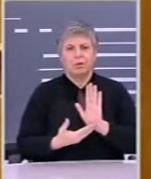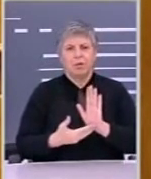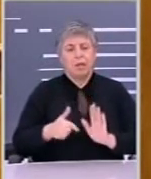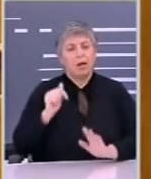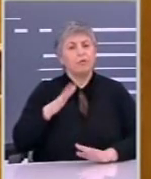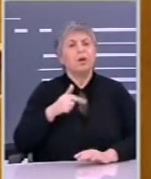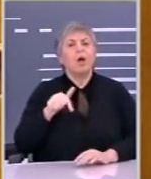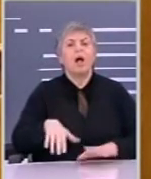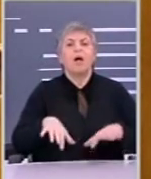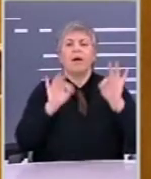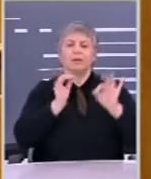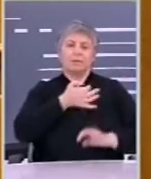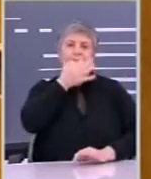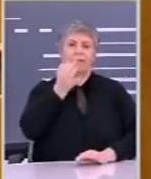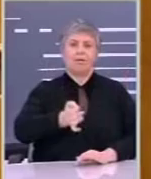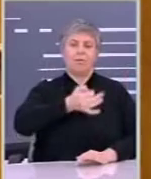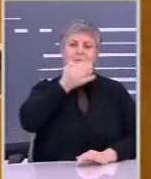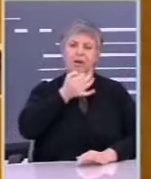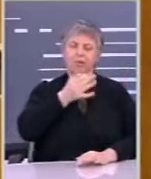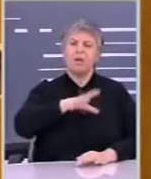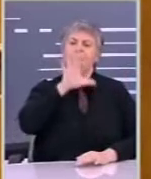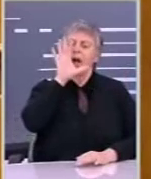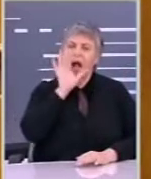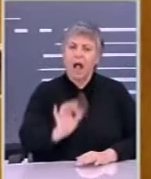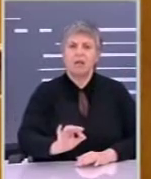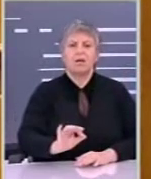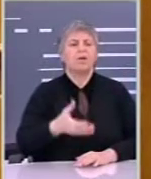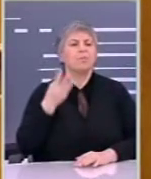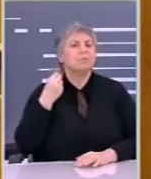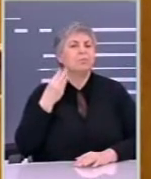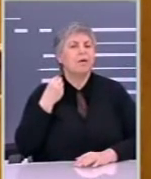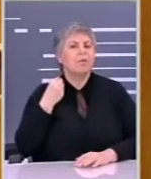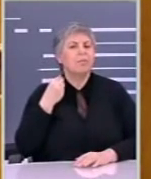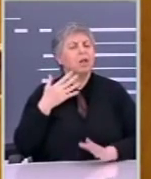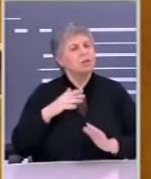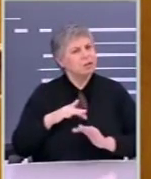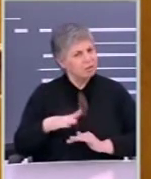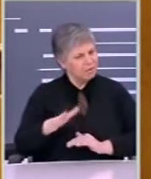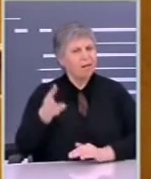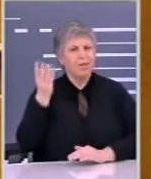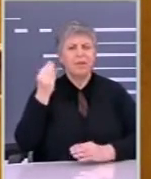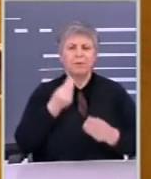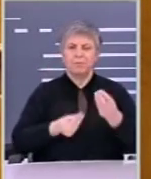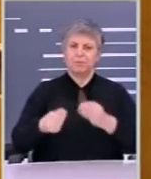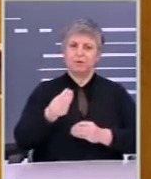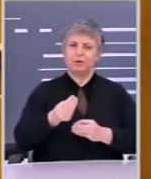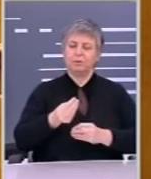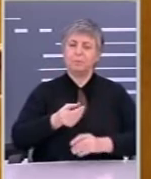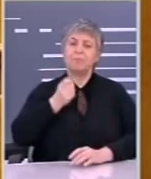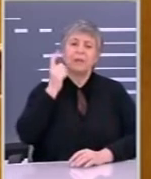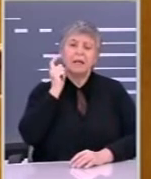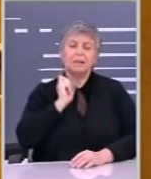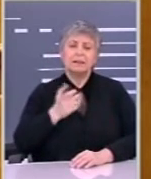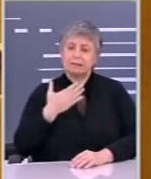στόματα. Ακουστήκαν αλήθειες. Και θα ακουστούν στην πορεία και άλλες. Και ξέρετε κάτι, όταν ο